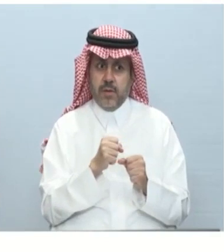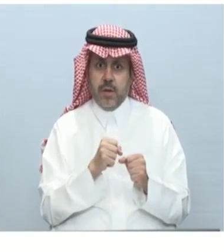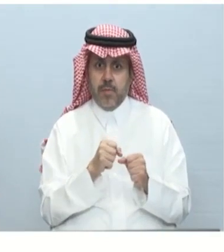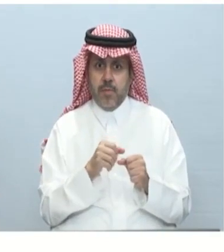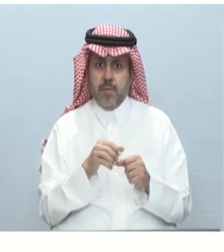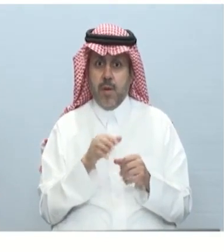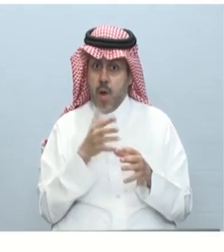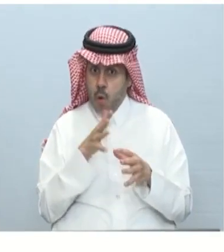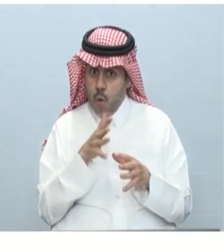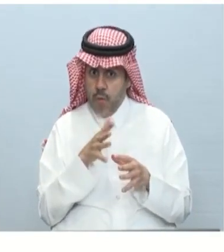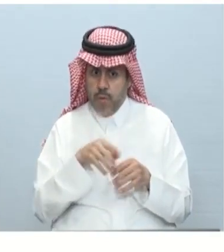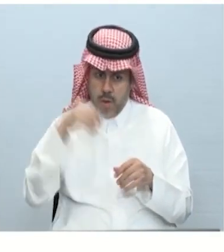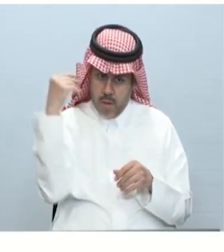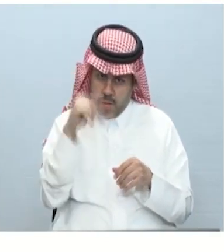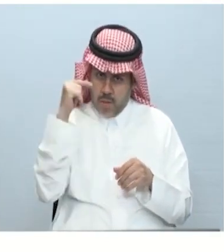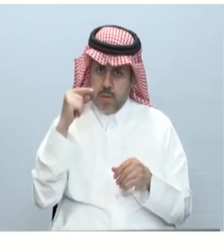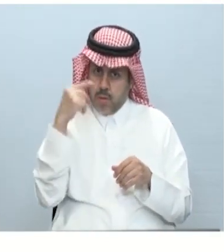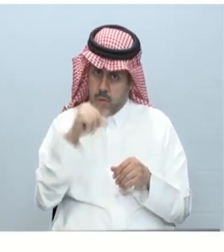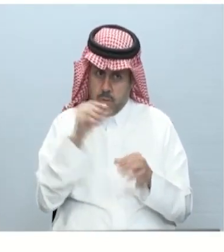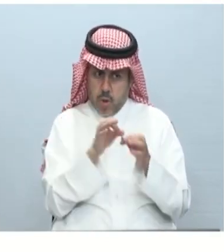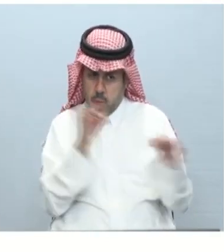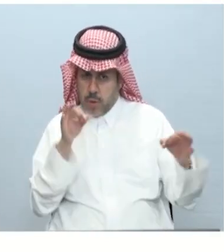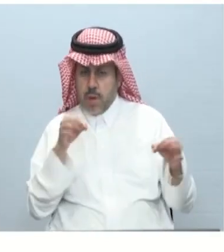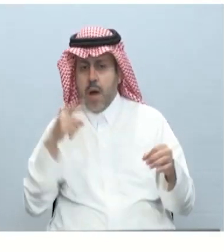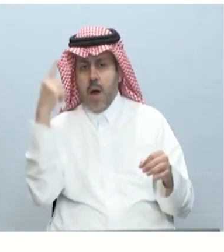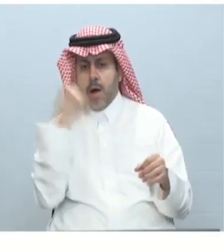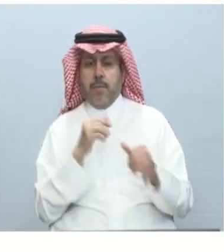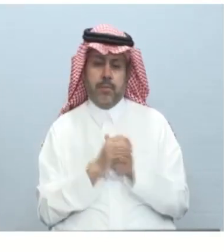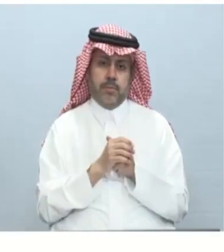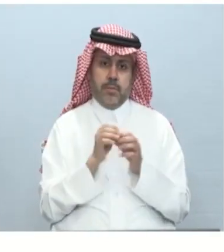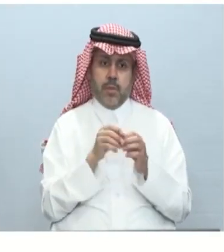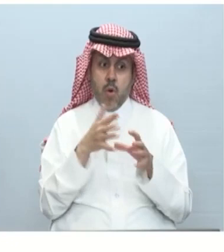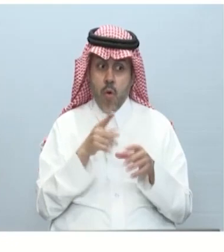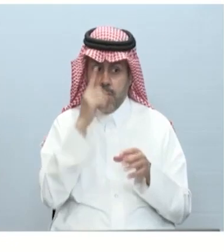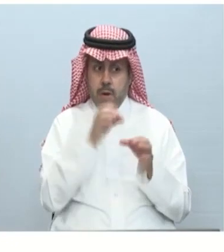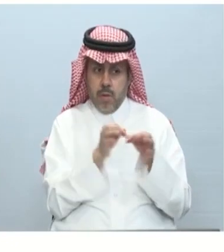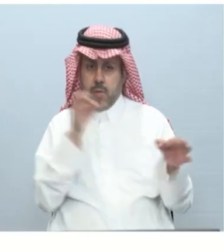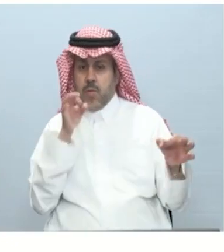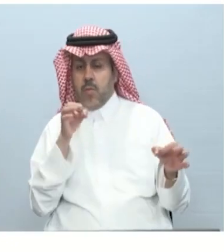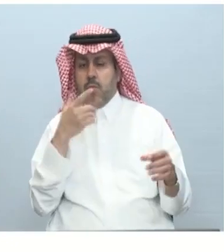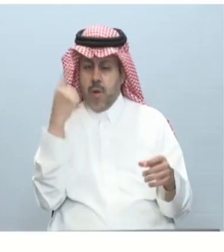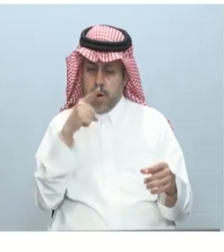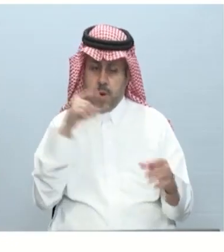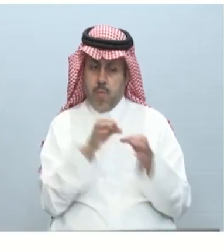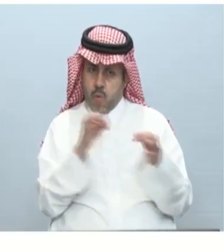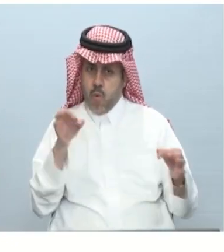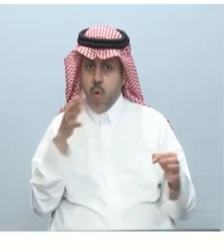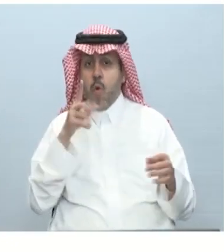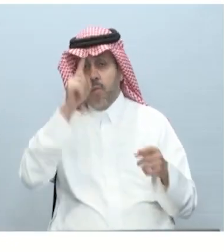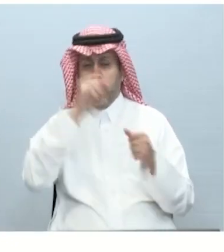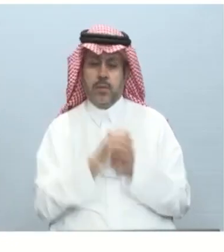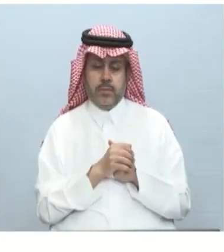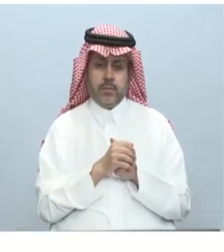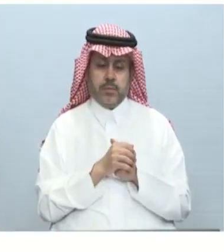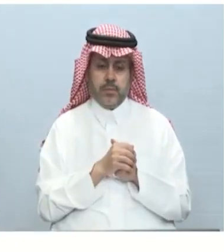الخوف هو الصوت الذي يبتعدك عن المحرمات لله جل وعلا فهذه المحرمات